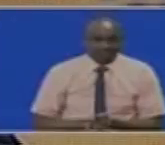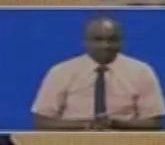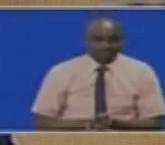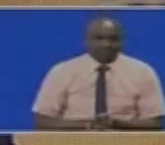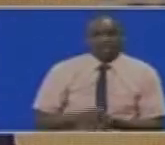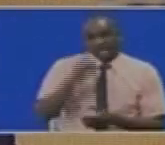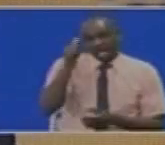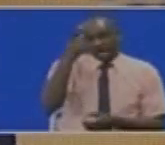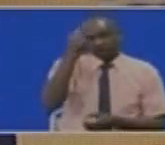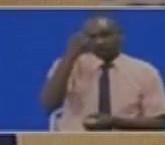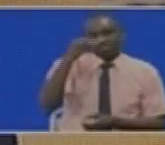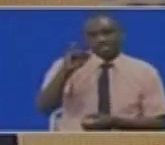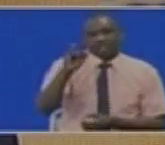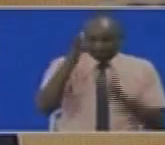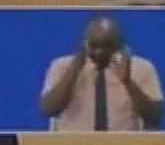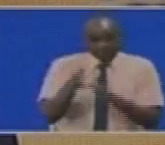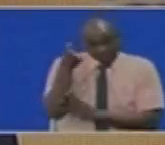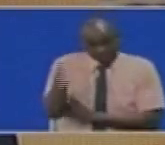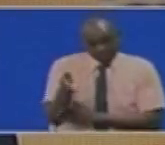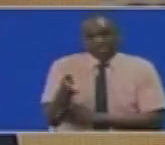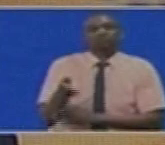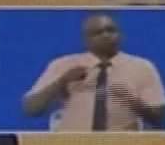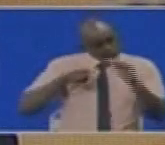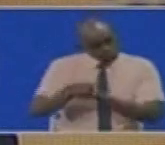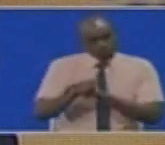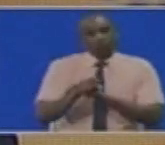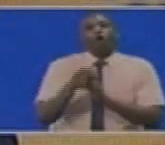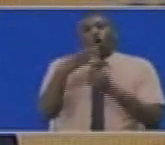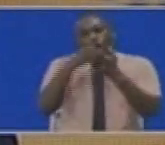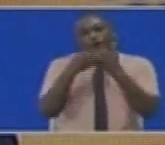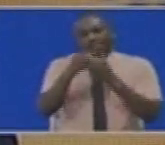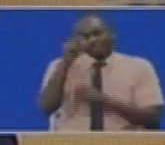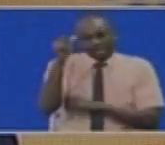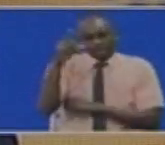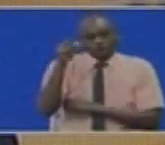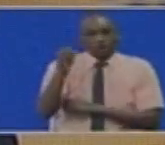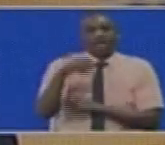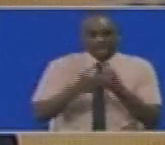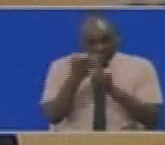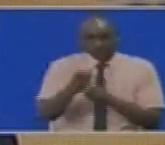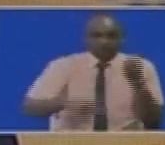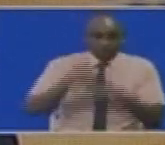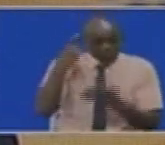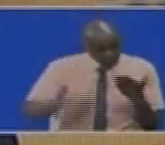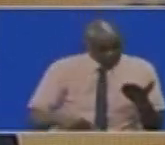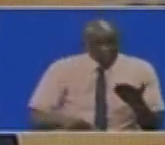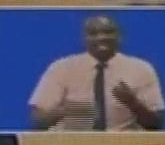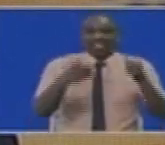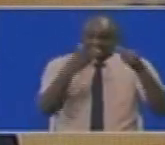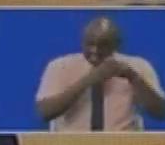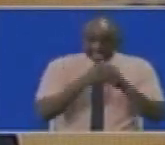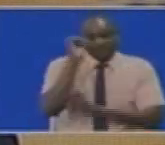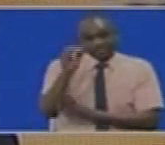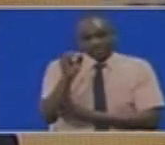Andre Omaido aliifungia timu ya Orange Telecom mabao sita na kuisaidia timu hiyo kupata ushindi wa mabao tisa